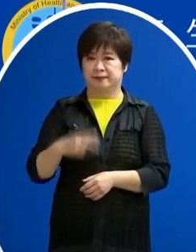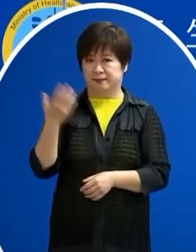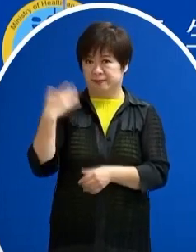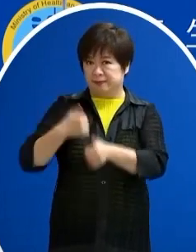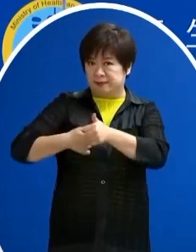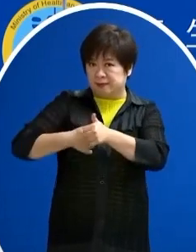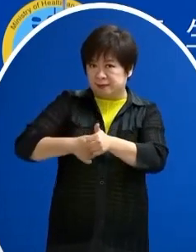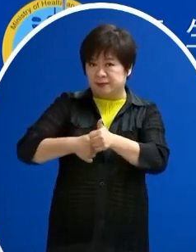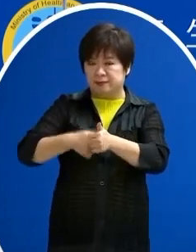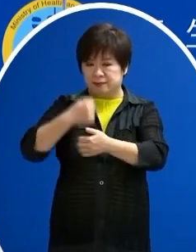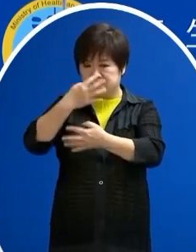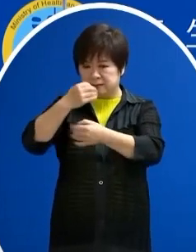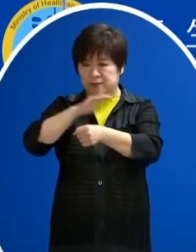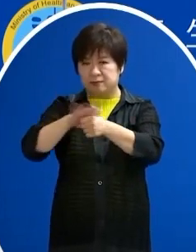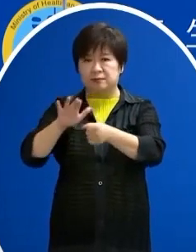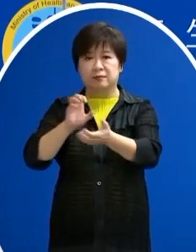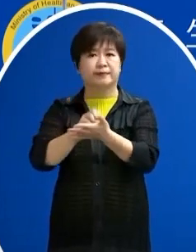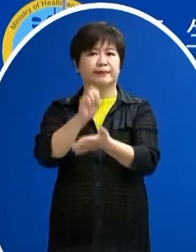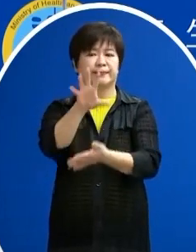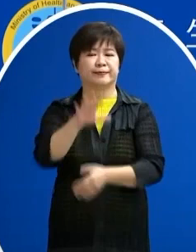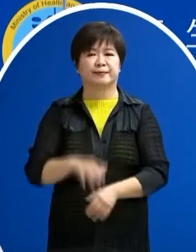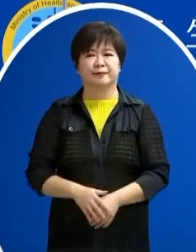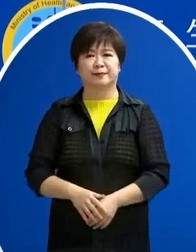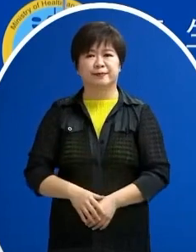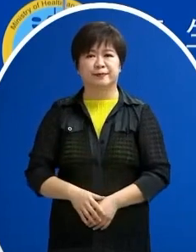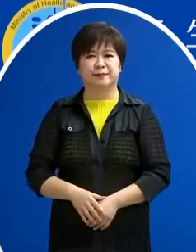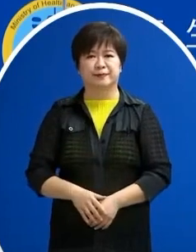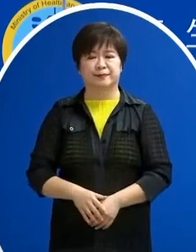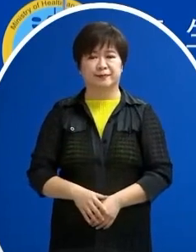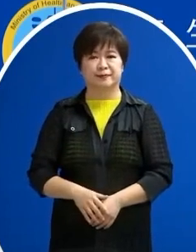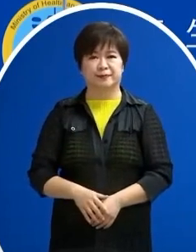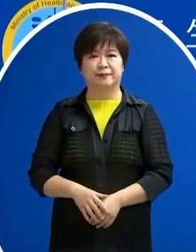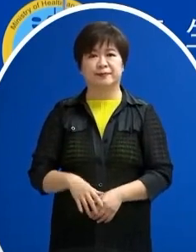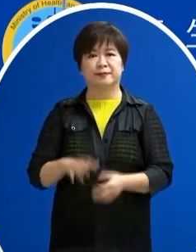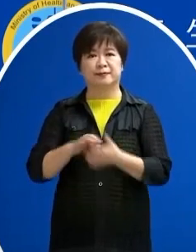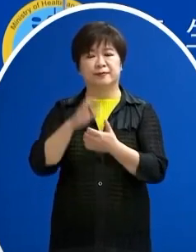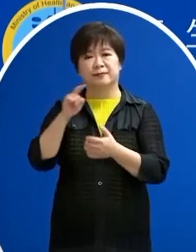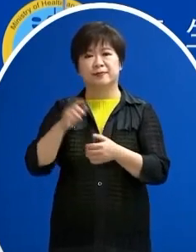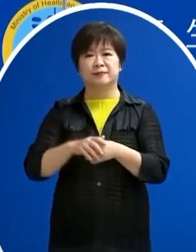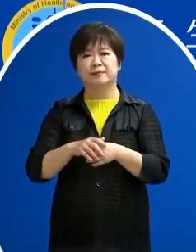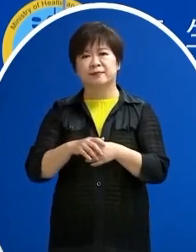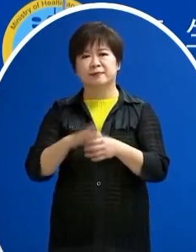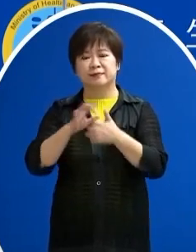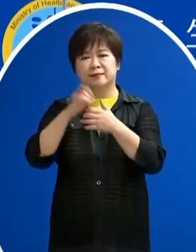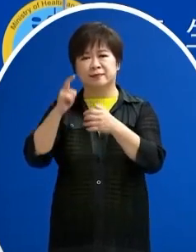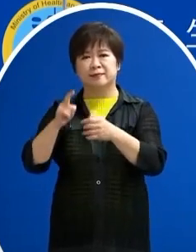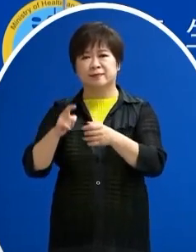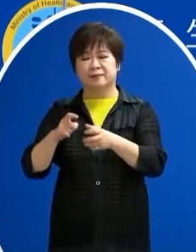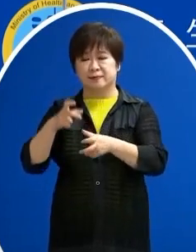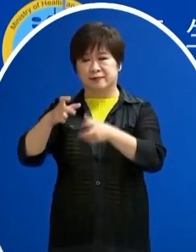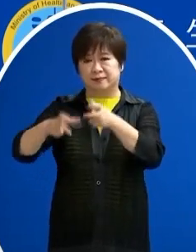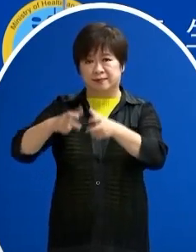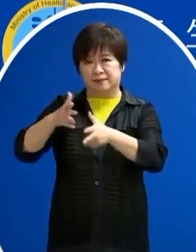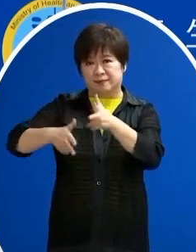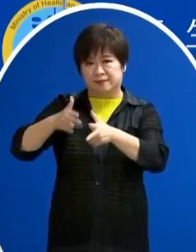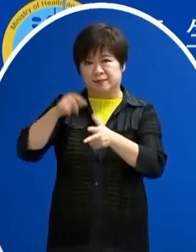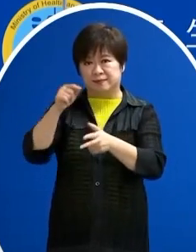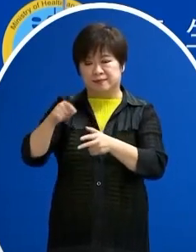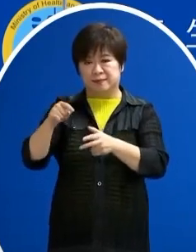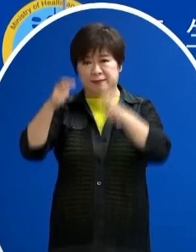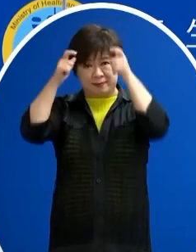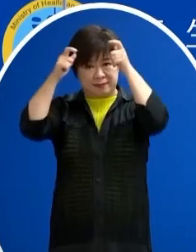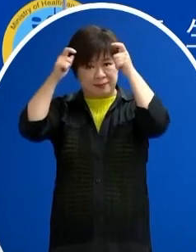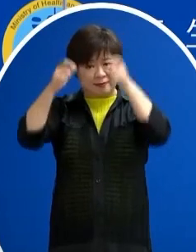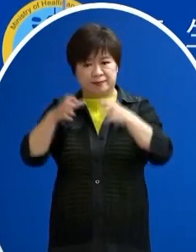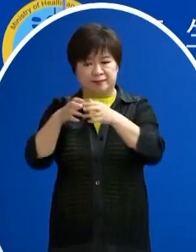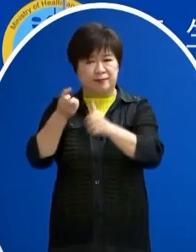踪已经期满的，跟大家顺便报告一下，就是说我们的凤山家庭的这个跟电油厂相关的群聚，这个在高雄